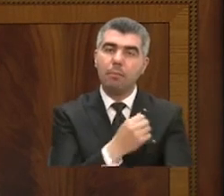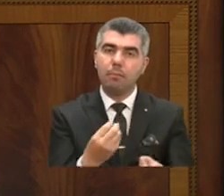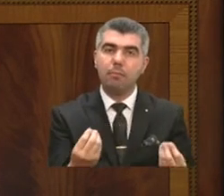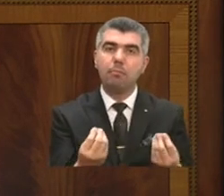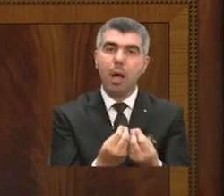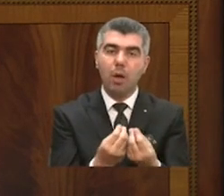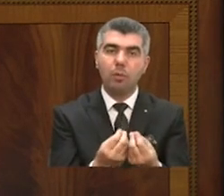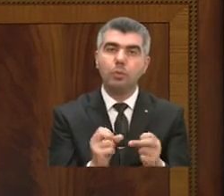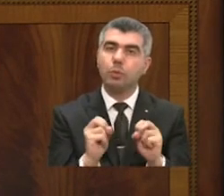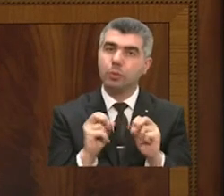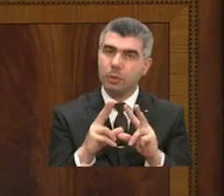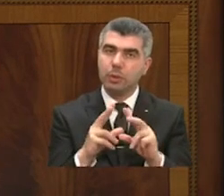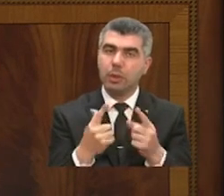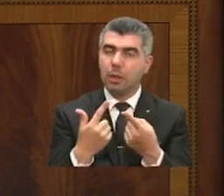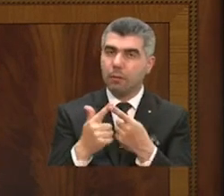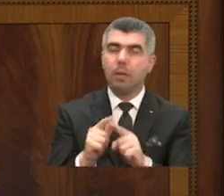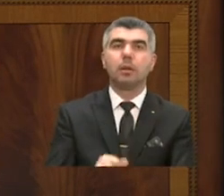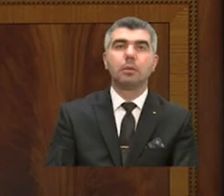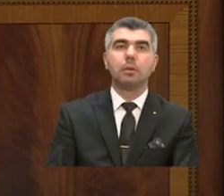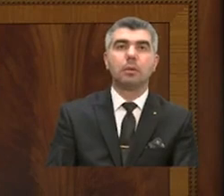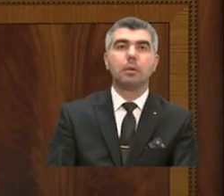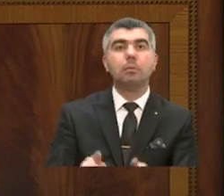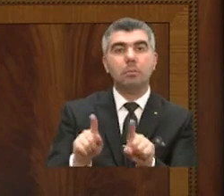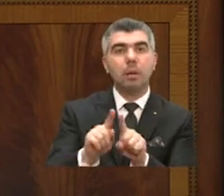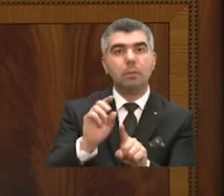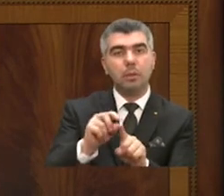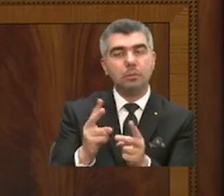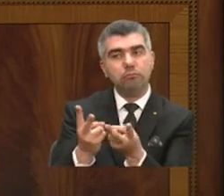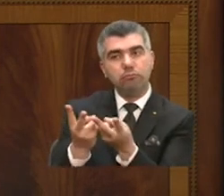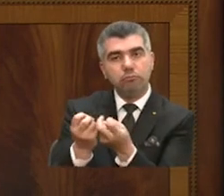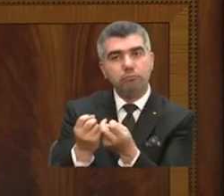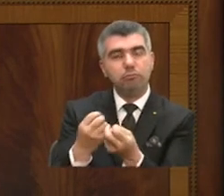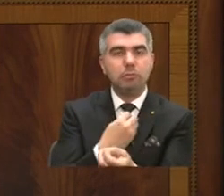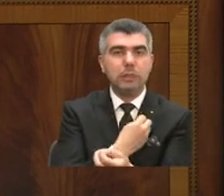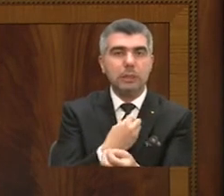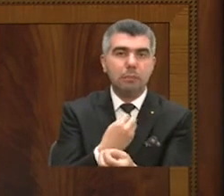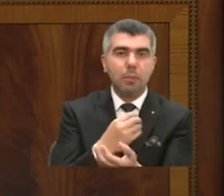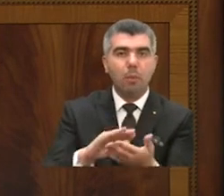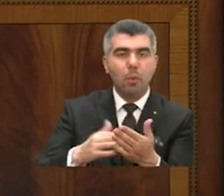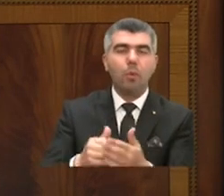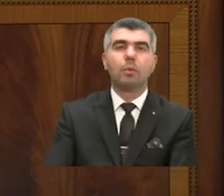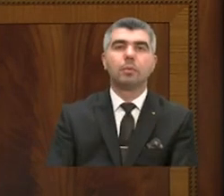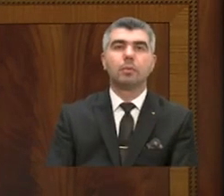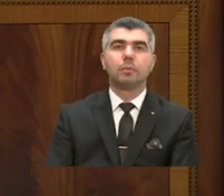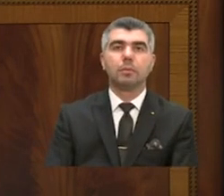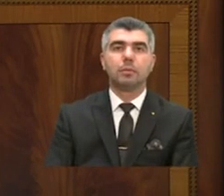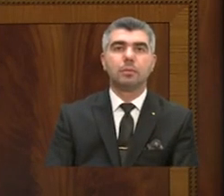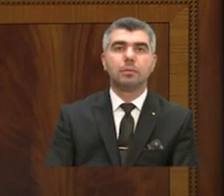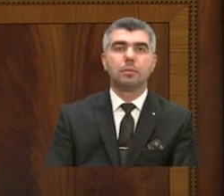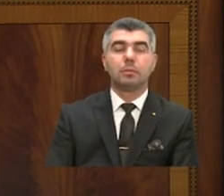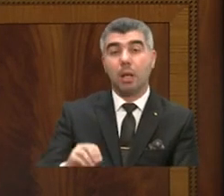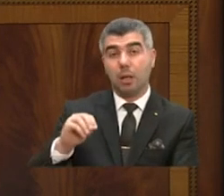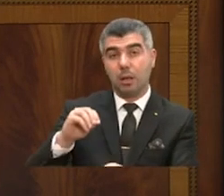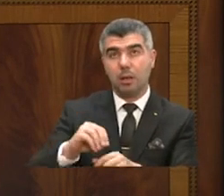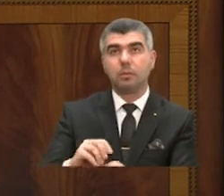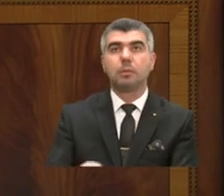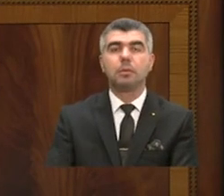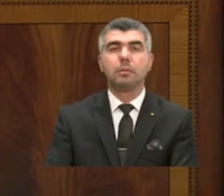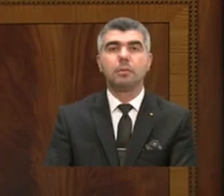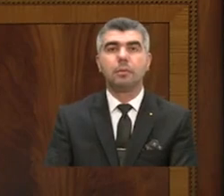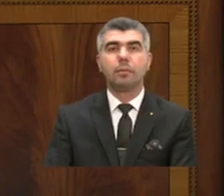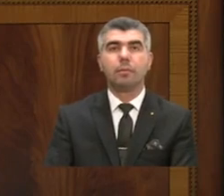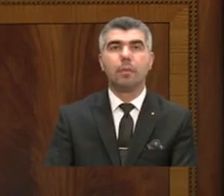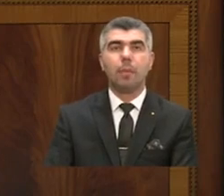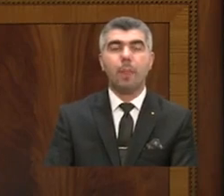تحفيز العنصر البشري ويعمل على تحسين جاذبية القطاع الصحي والعمومي. أود أن أشير بهذا الصدد إلى